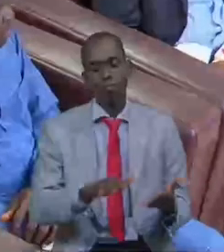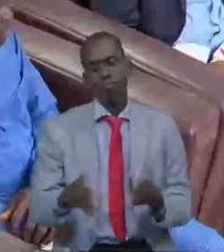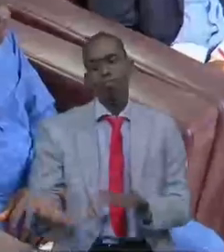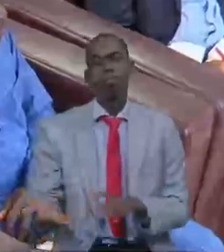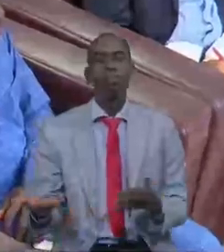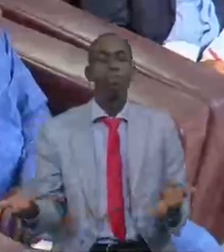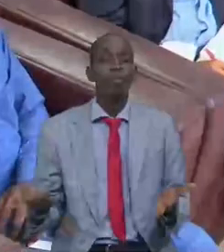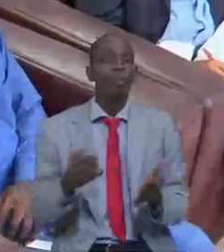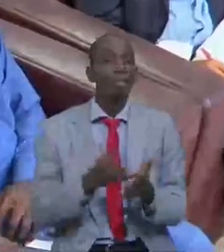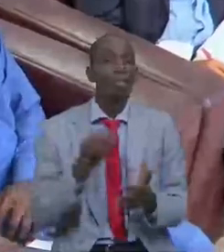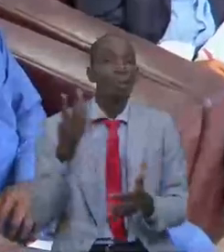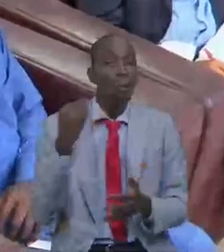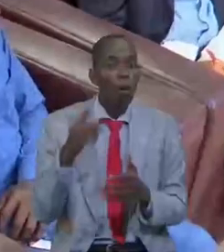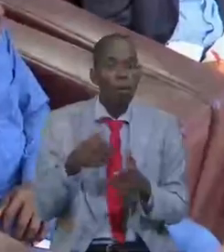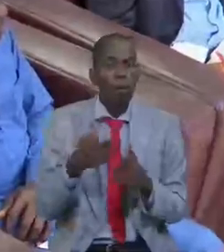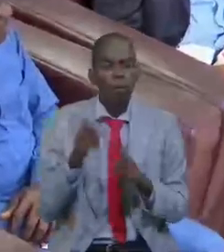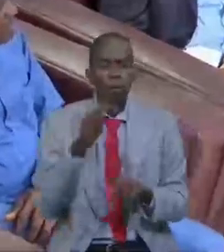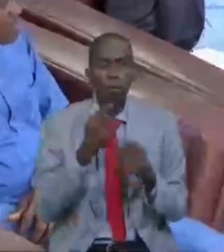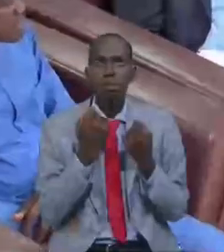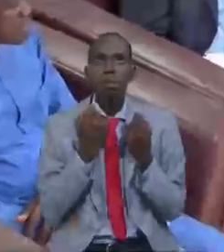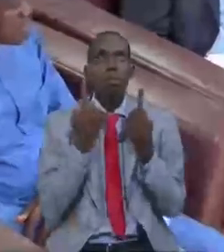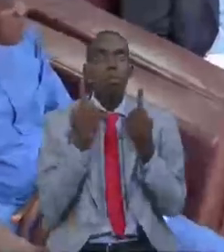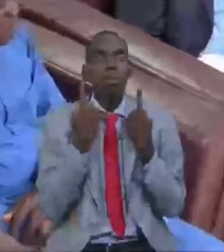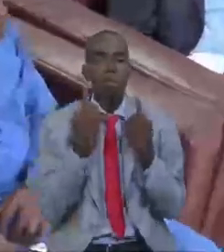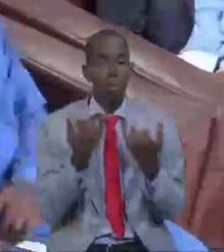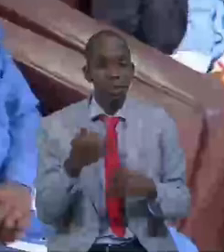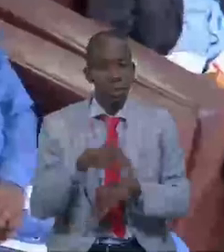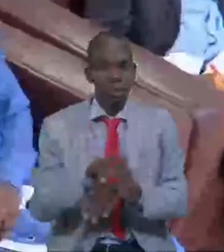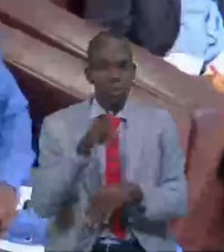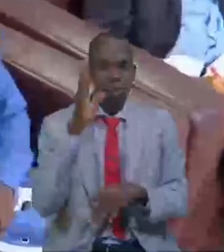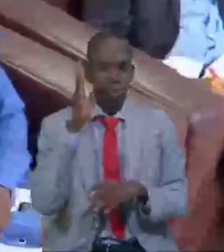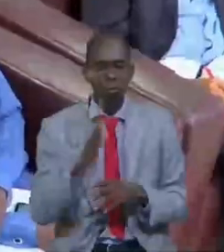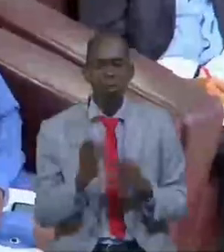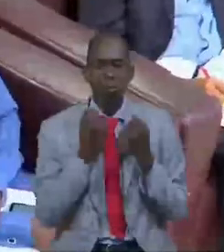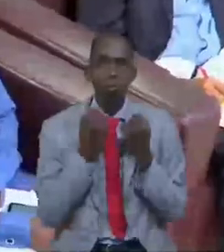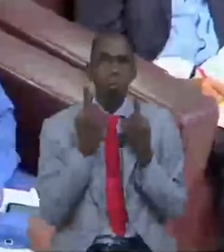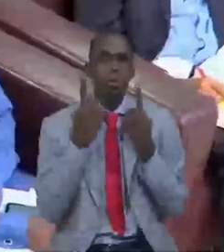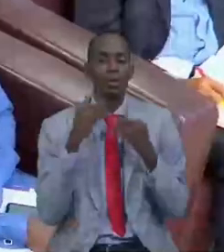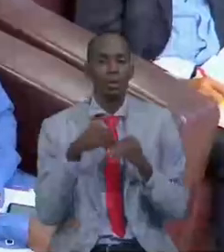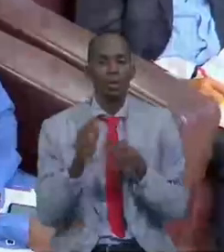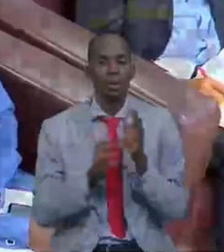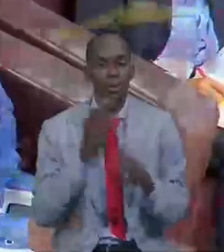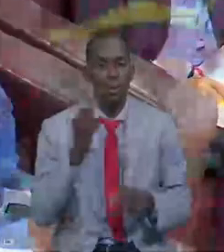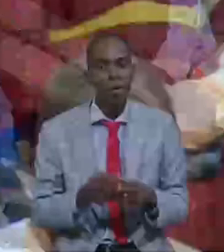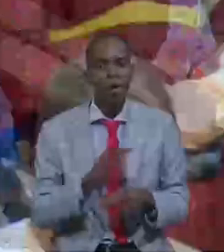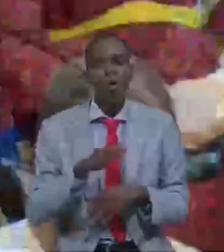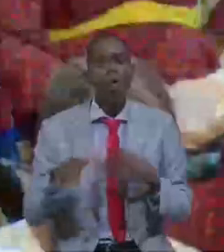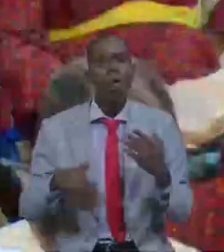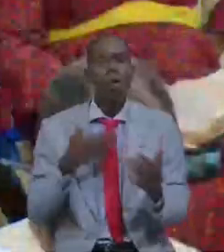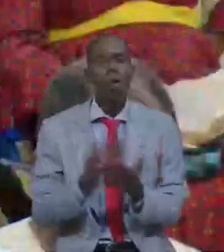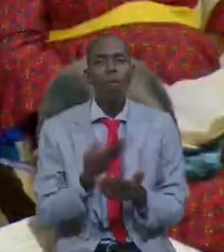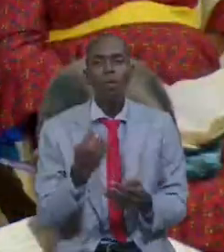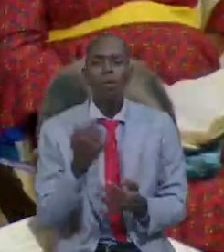C'est alors qu'ils se sont réveillés. Ce soir, tu vas te réveiller. Toutes les choses qui se sont attirées sur